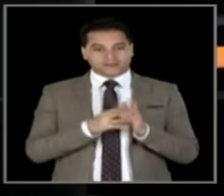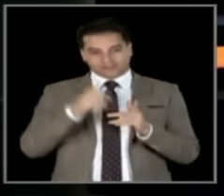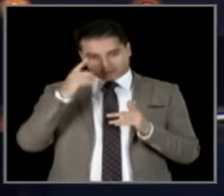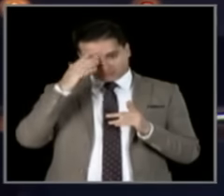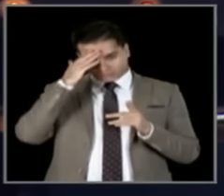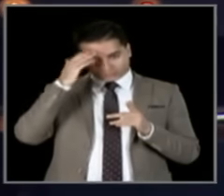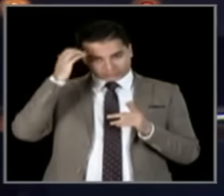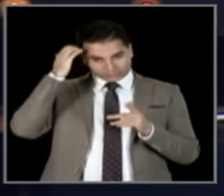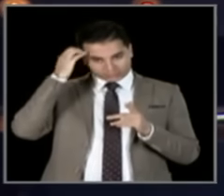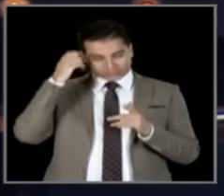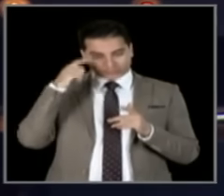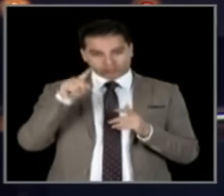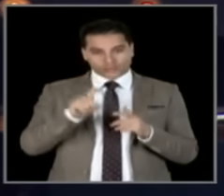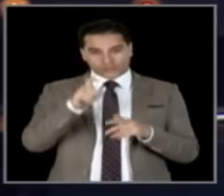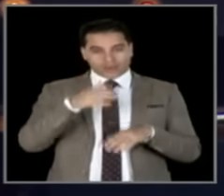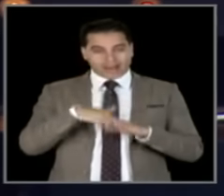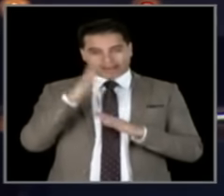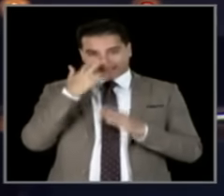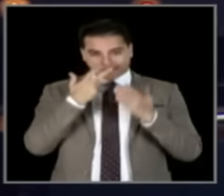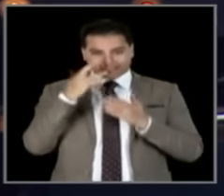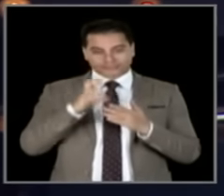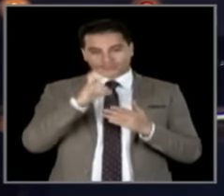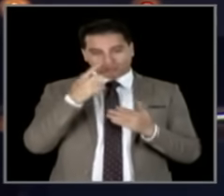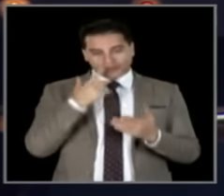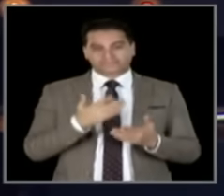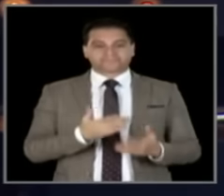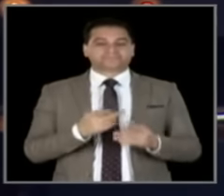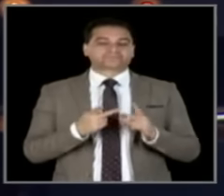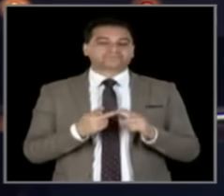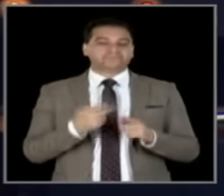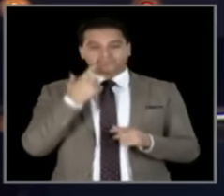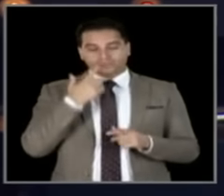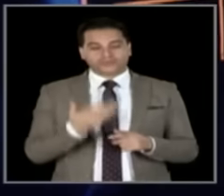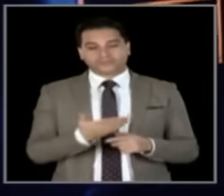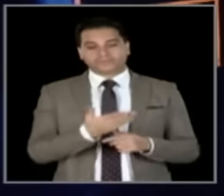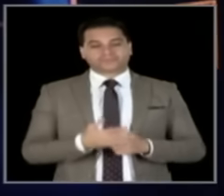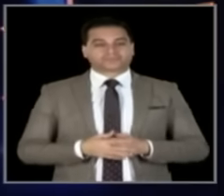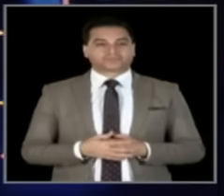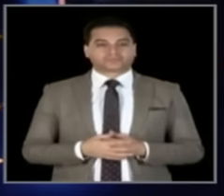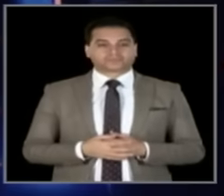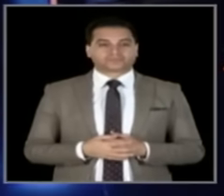شباب. وسؤال في التاريخ لجامعة أسيوط. تاريخ والسؤال.